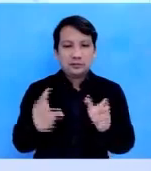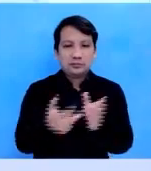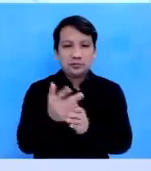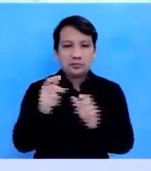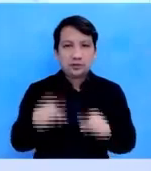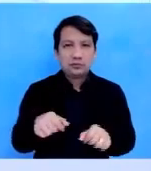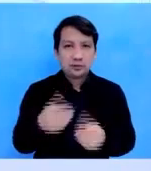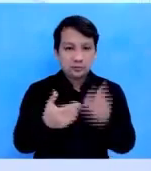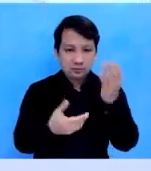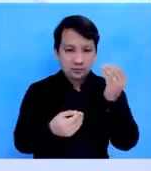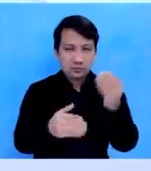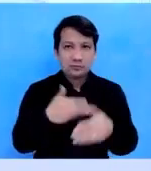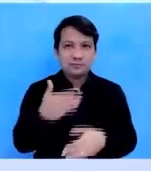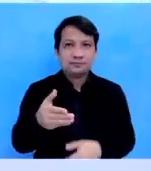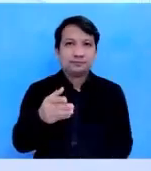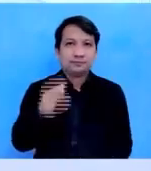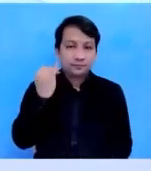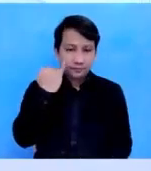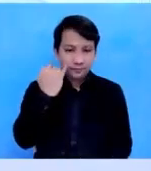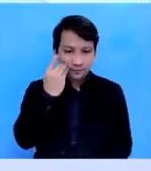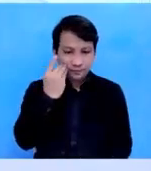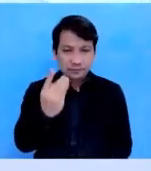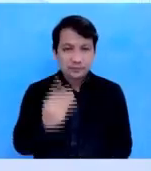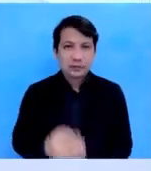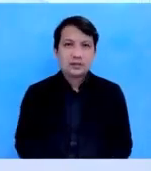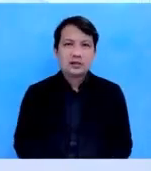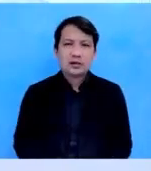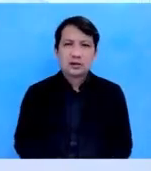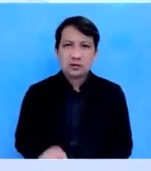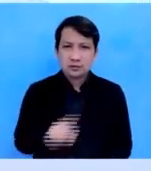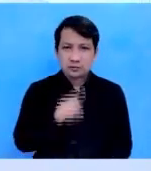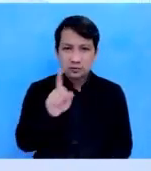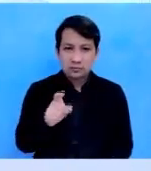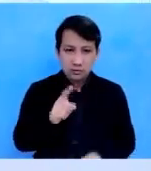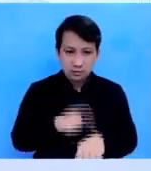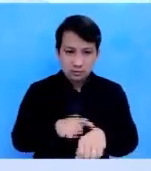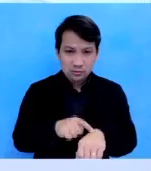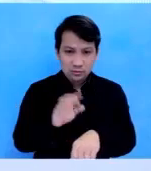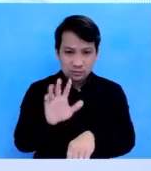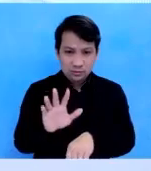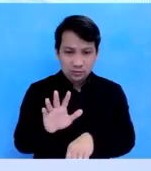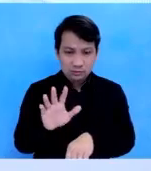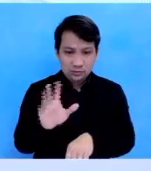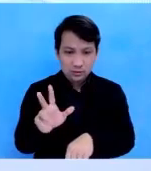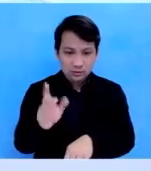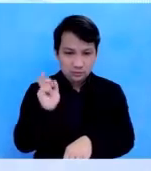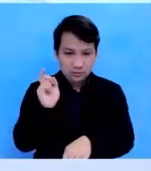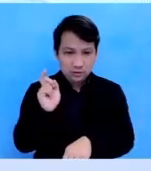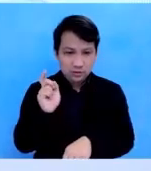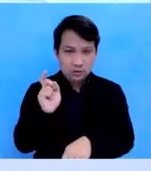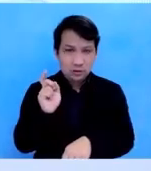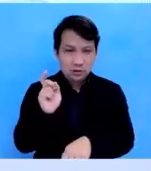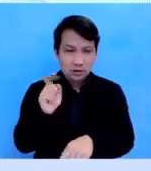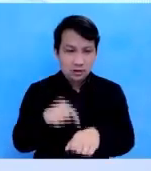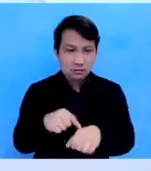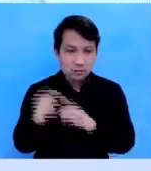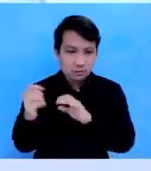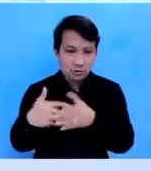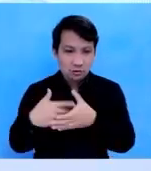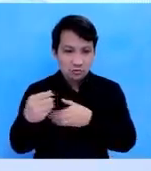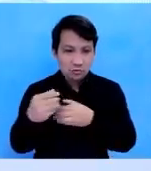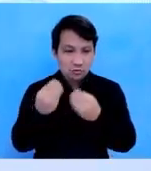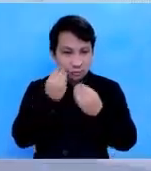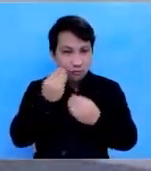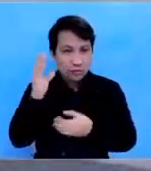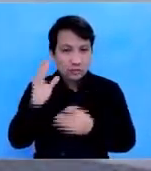frontline ng balitang yan si Jenny Dongon. Jenny, rush hour na. Kamusta ang pagbiyahe ng ating mga motorista at commuter?